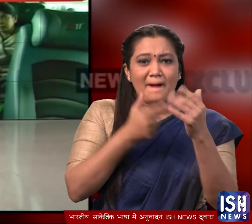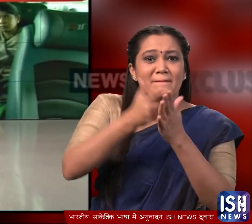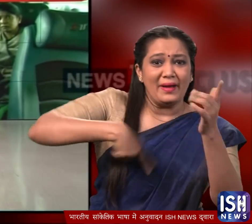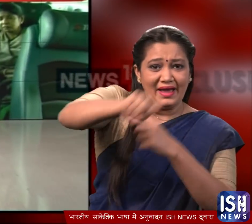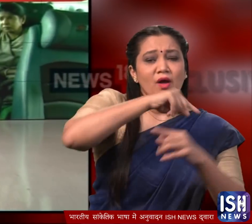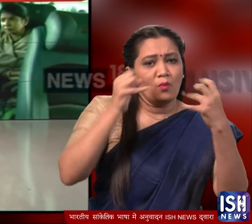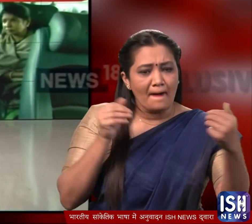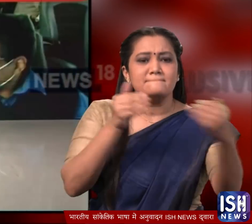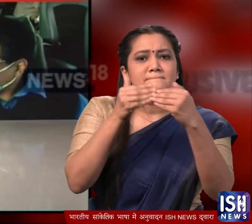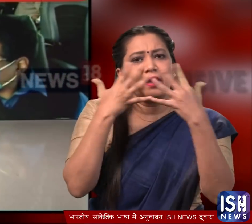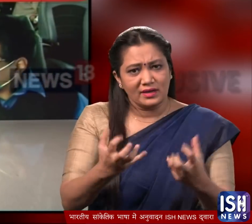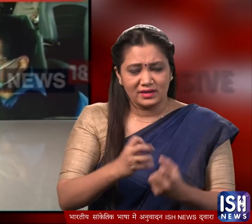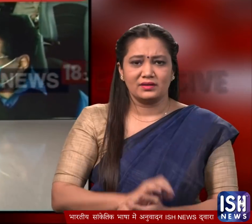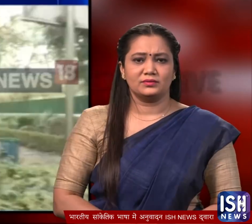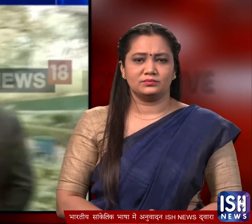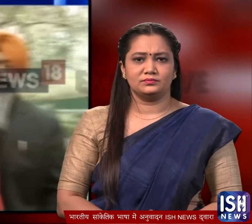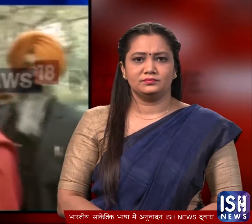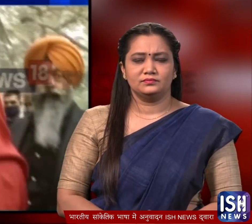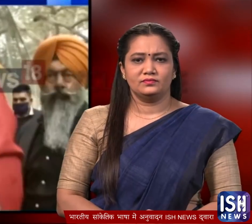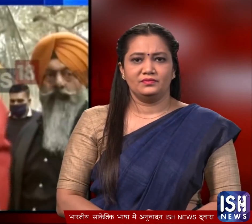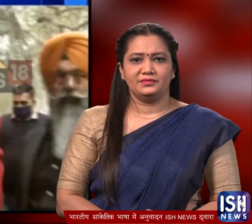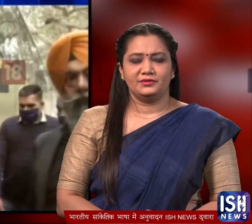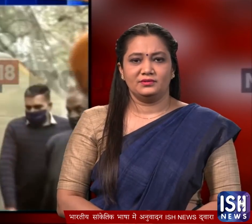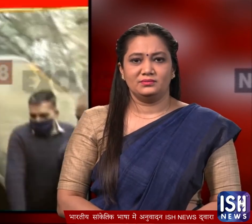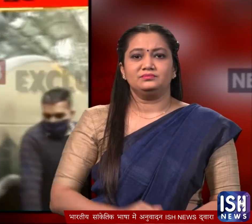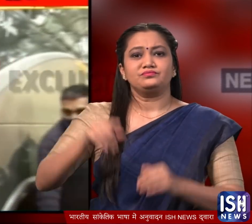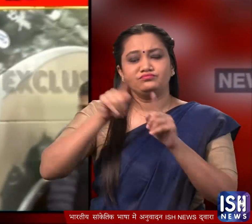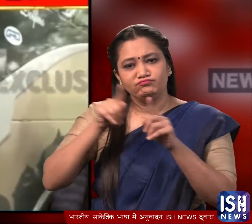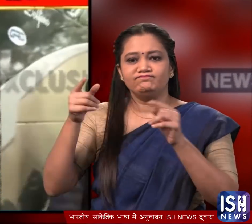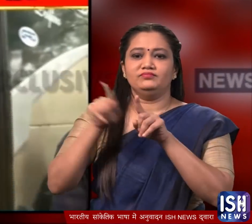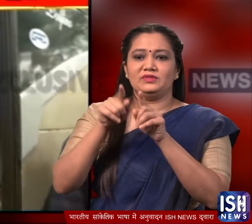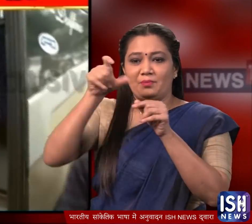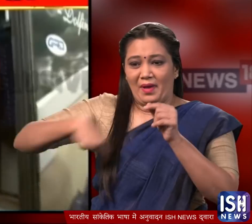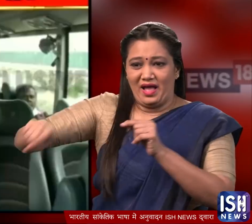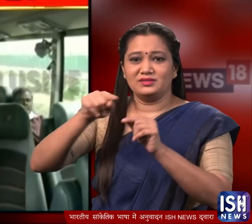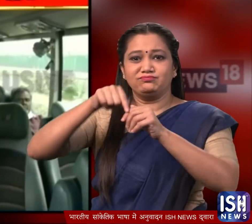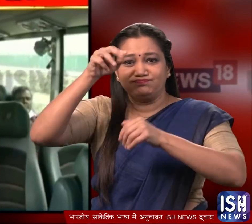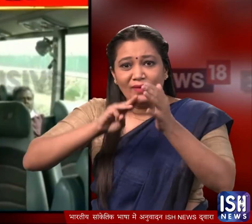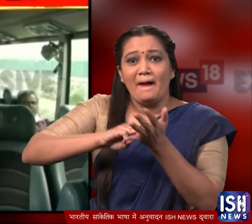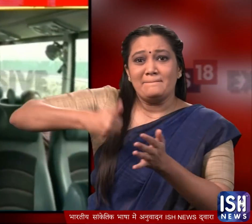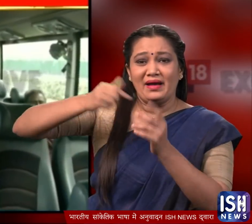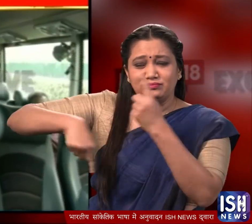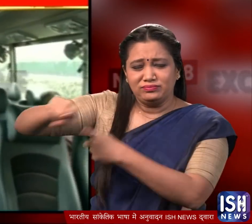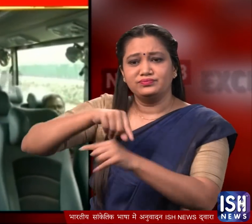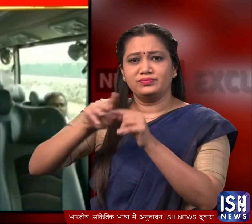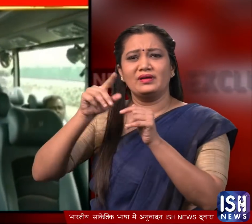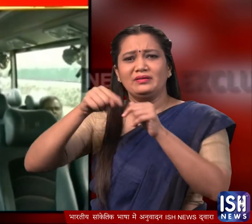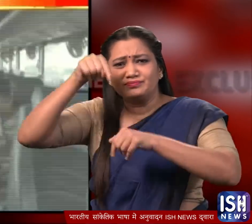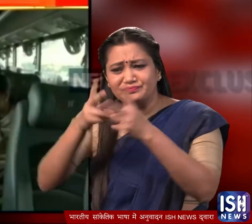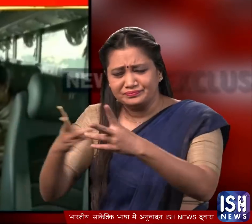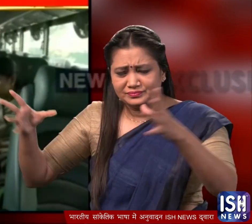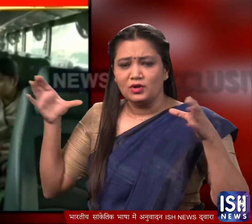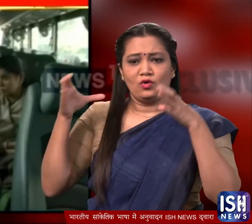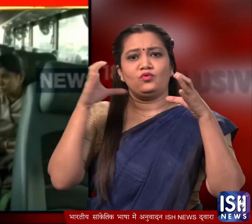पर बैठे किसानों से मिलने की कोशिश की, जिसके लिए बाकायदा सभी सांसद एक बस में सवार होकर बॉर्डर के लिए निकल